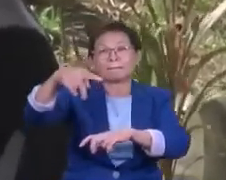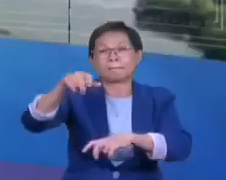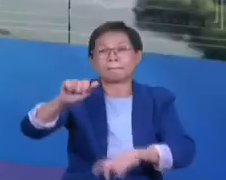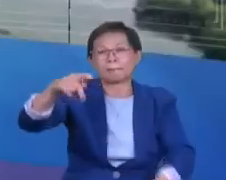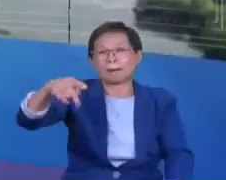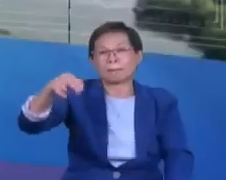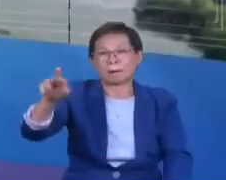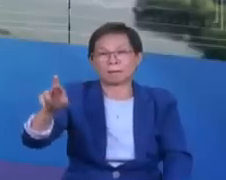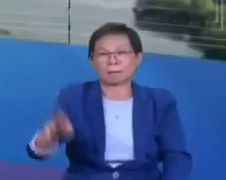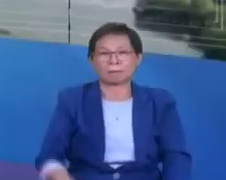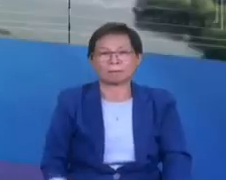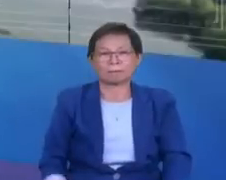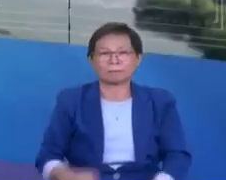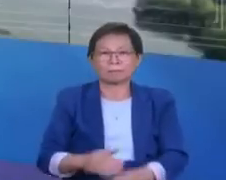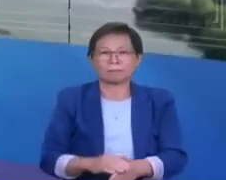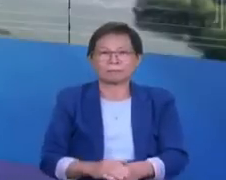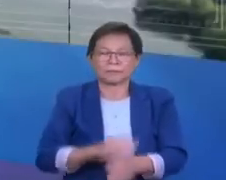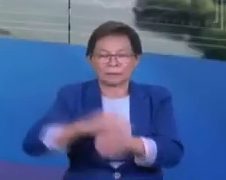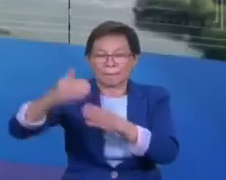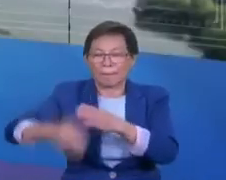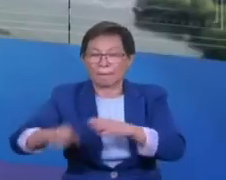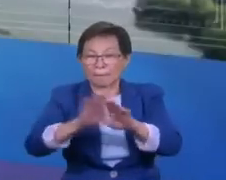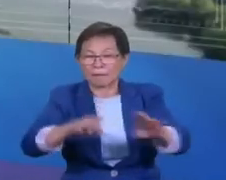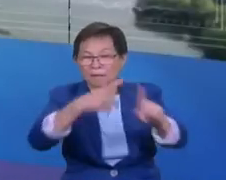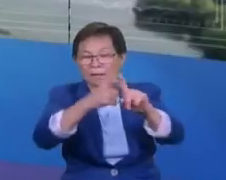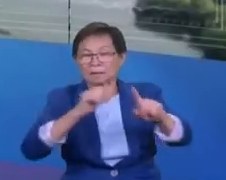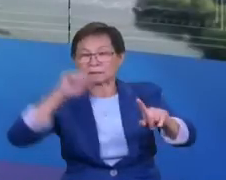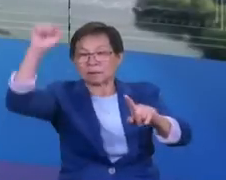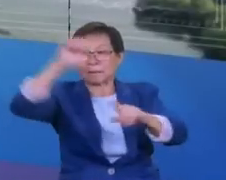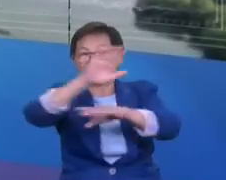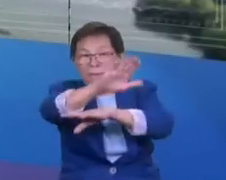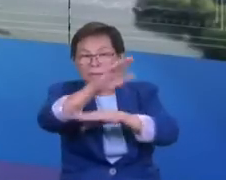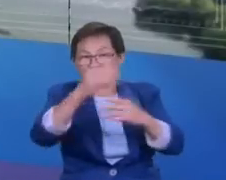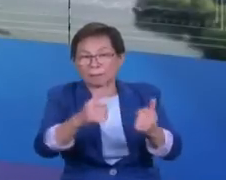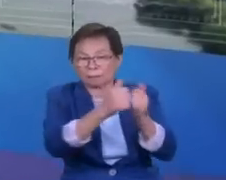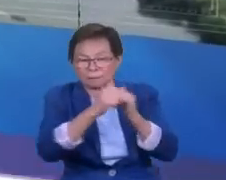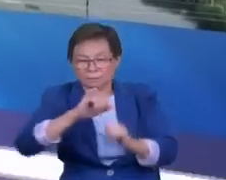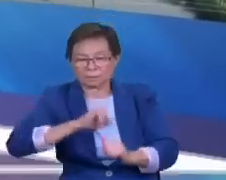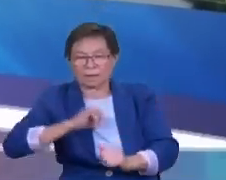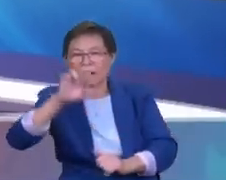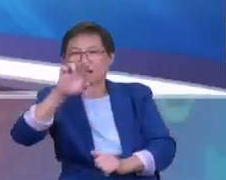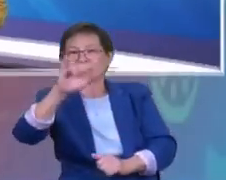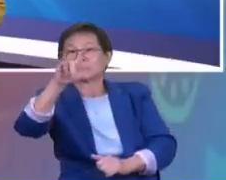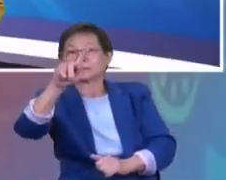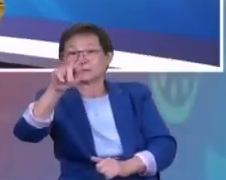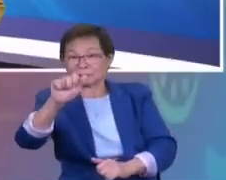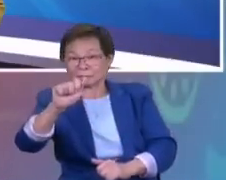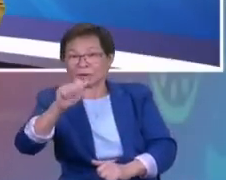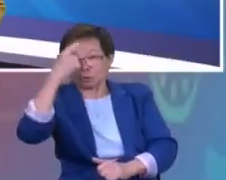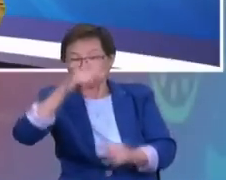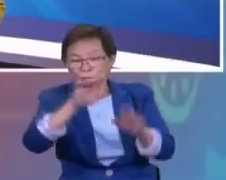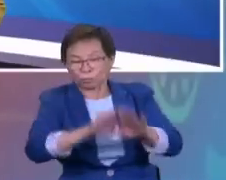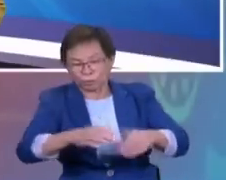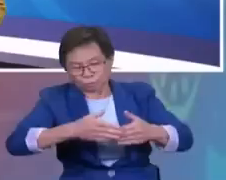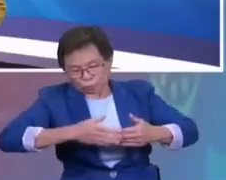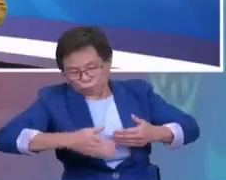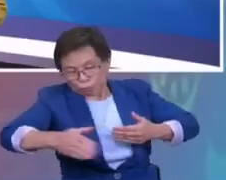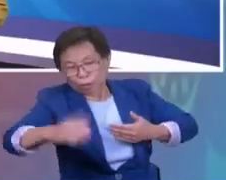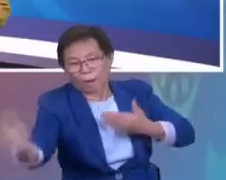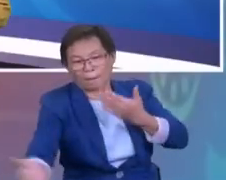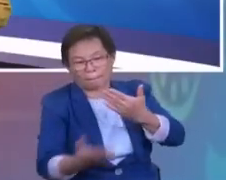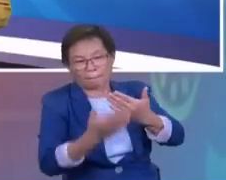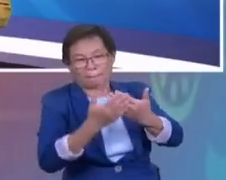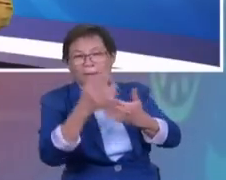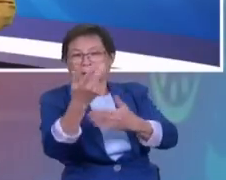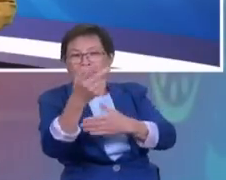Papar baik saudara sekian paparan dari Sabah petang ini bersama saya ritah alusius Malik untuk berita seterusnya kembali ke